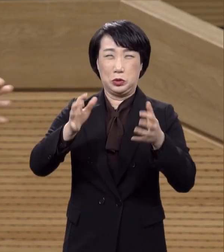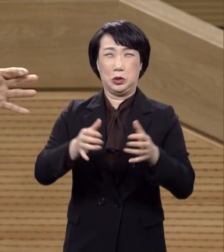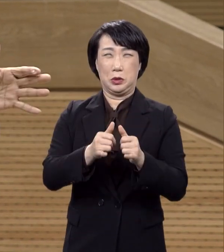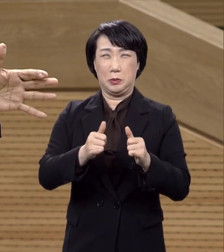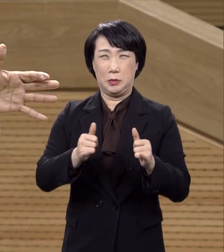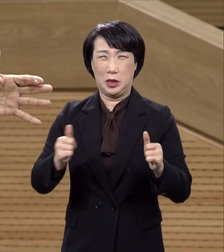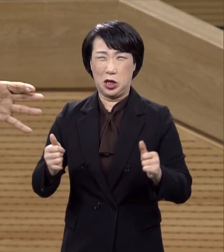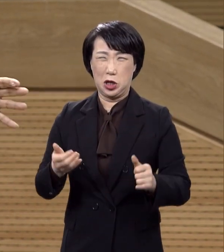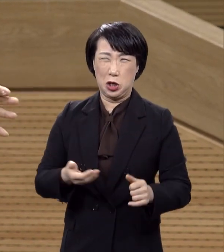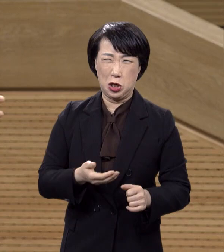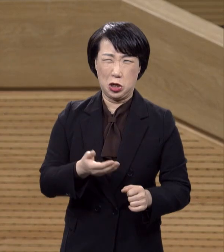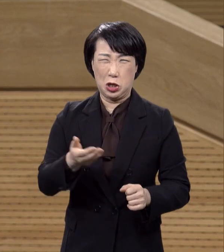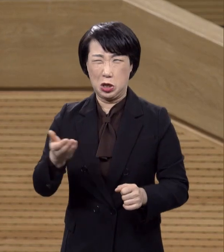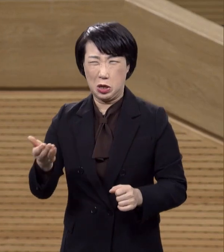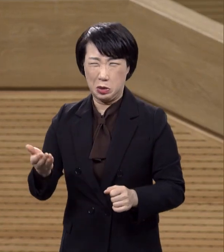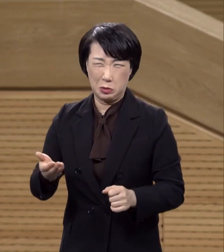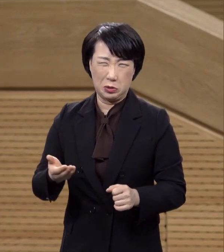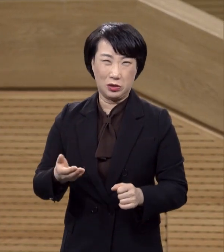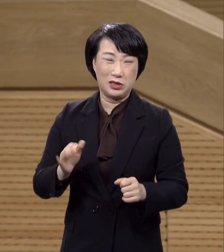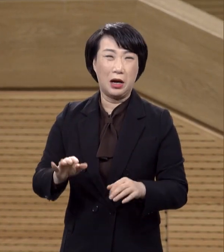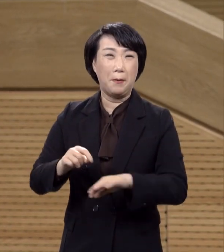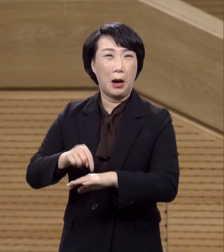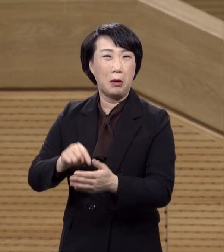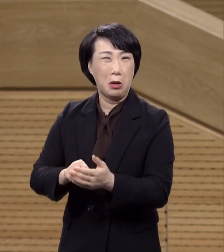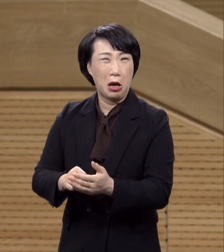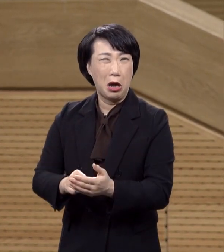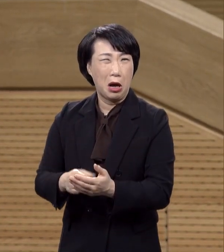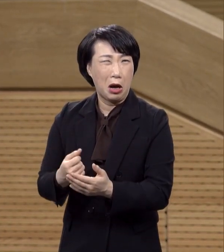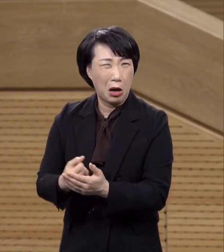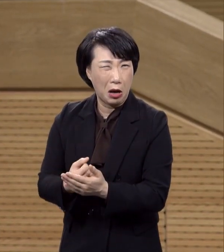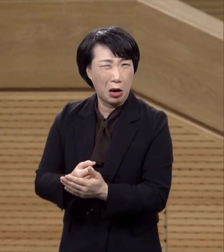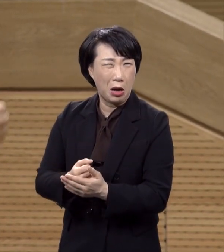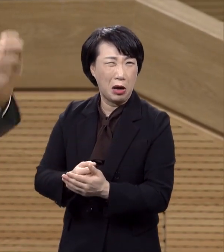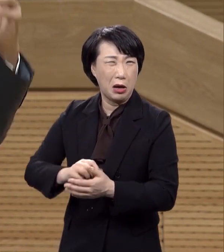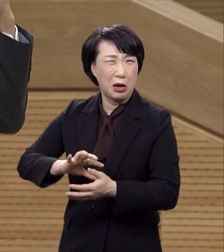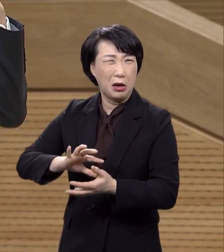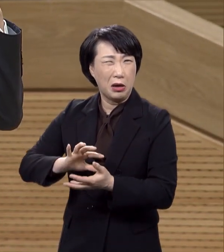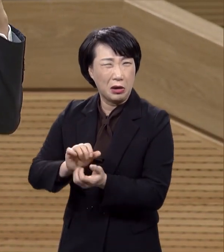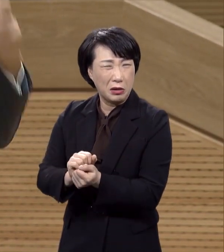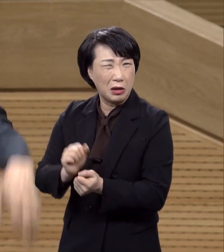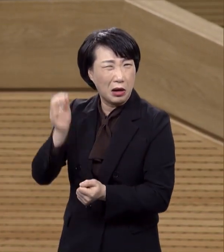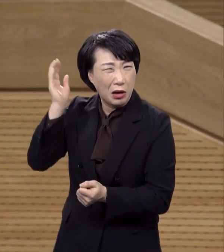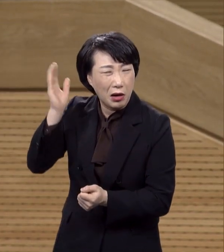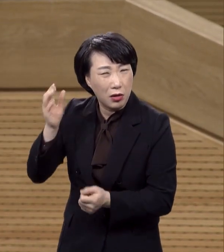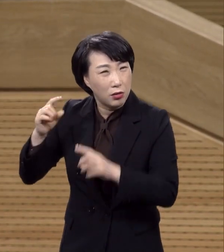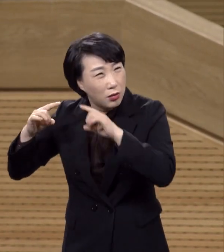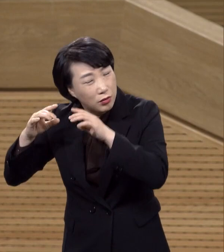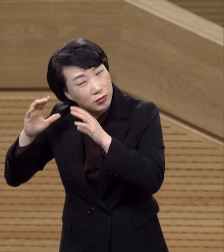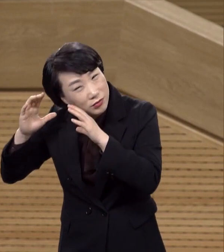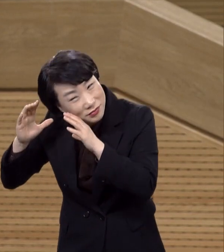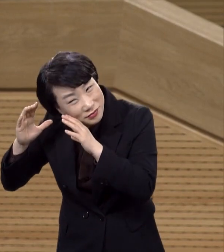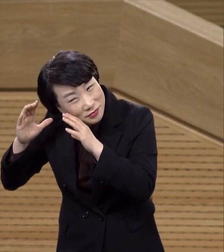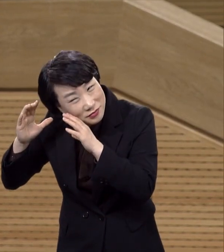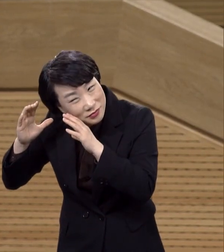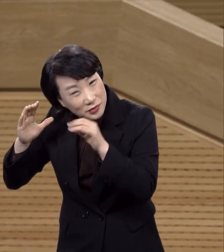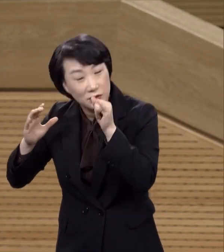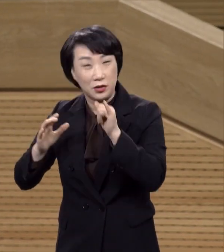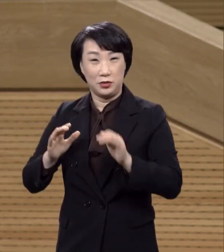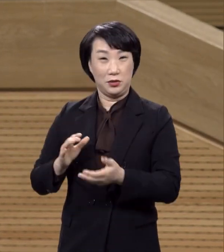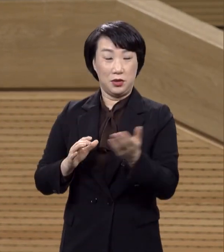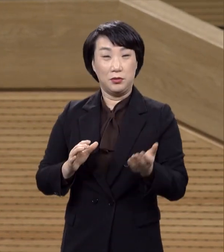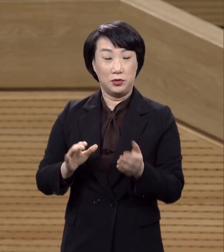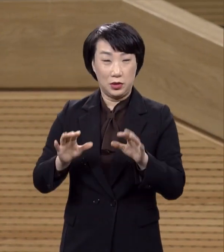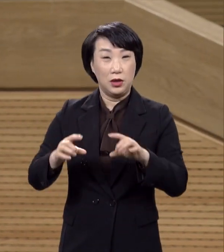막 아주 애절한 목소리가 나오잖아요. 근데 그 라디오가